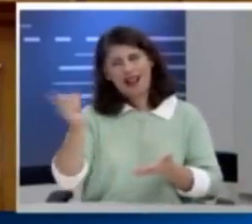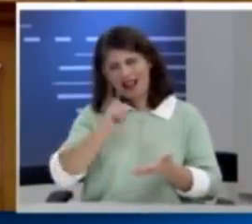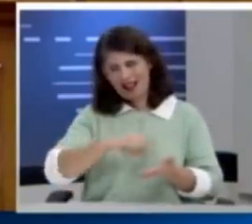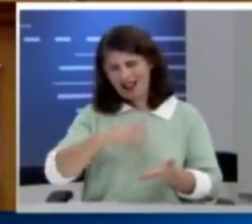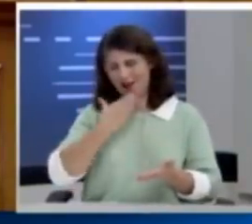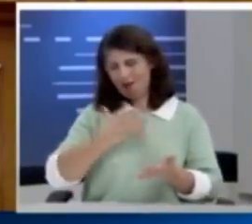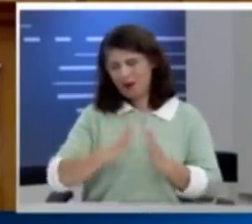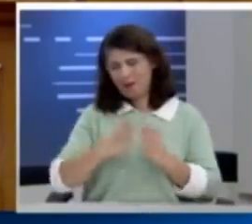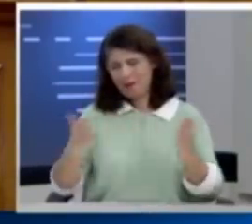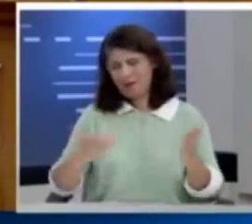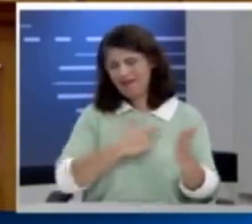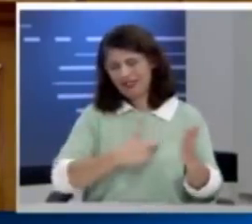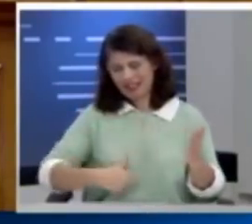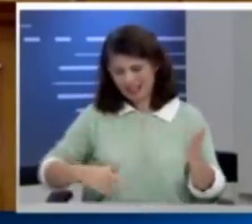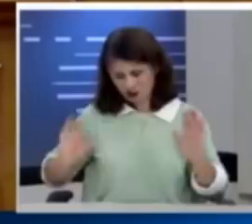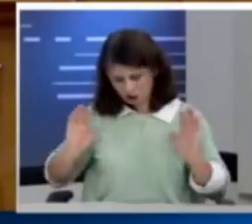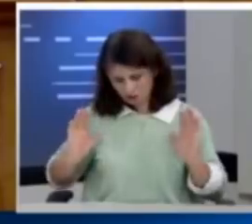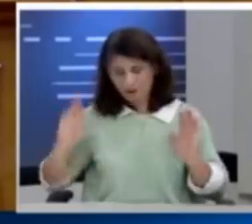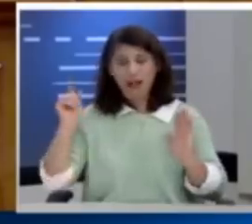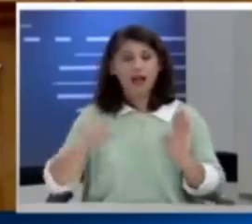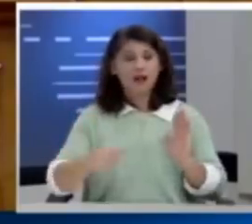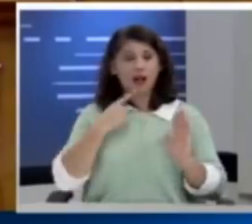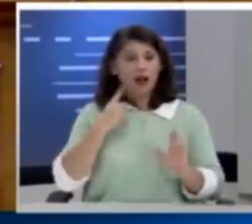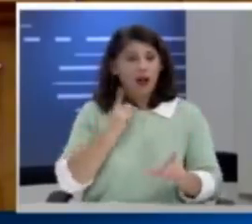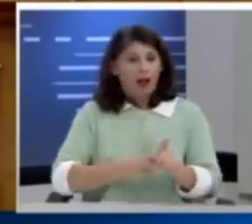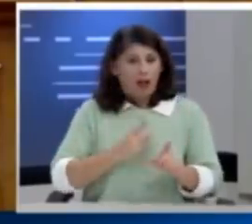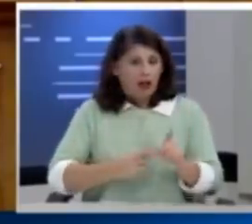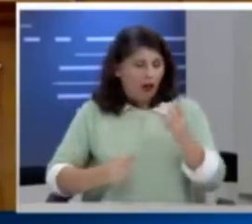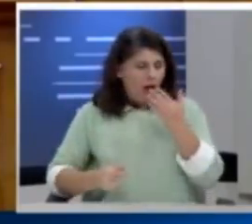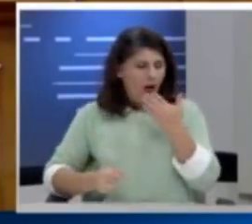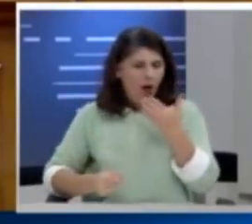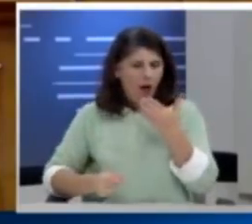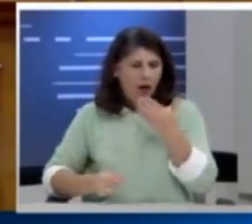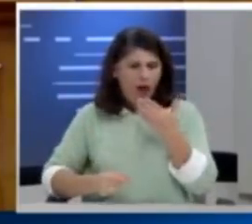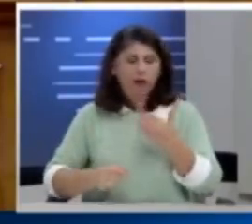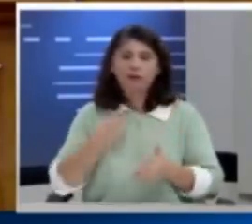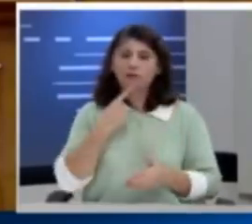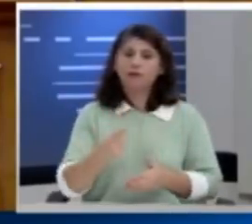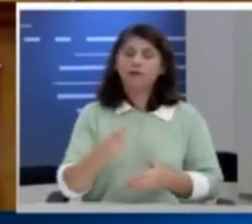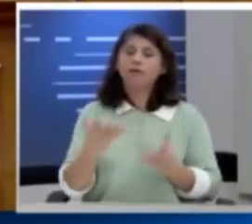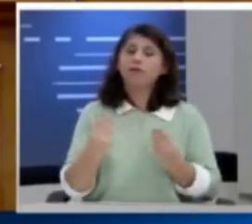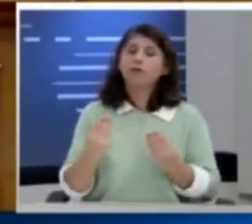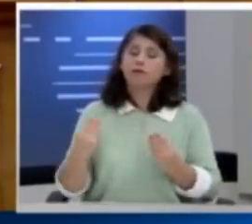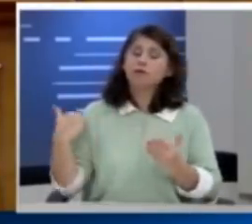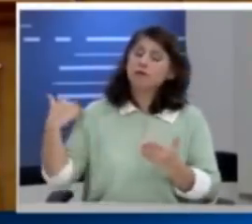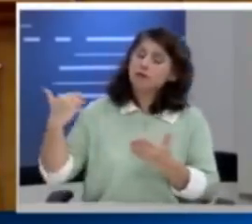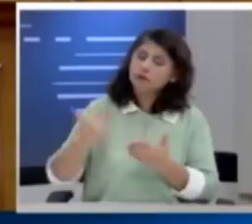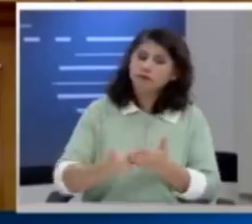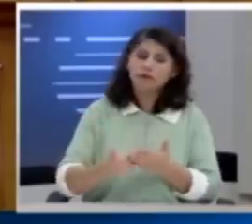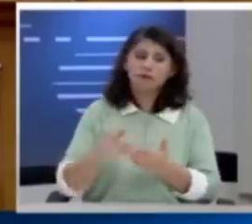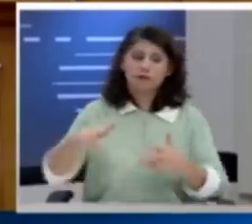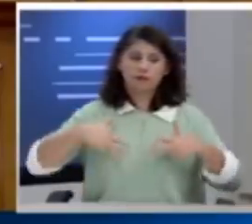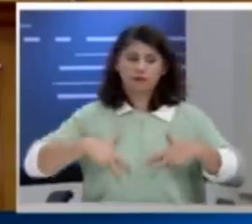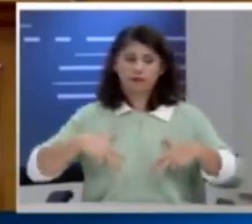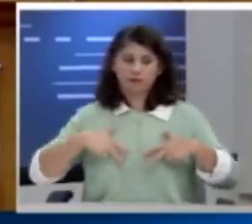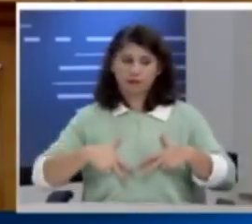Αυτό που ισχύει είναι αυτό που το ΚΚΕ σας έχει πει εδώ και πάρα πολύ καιρό, ότι η